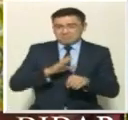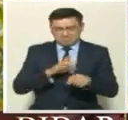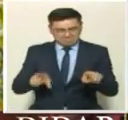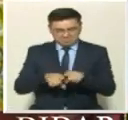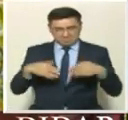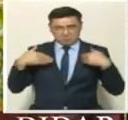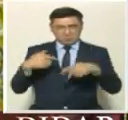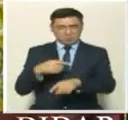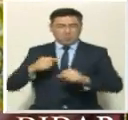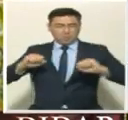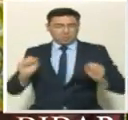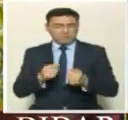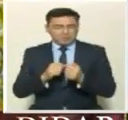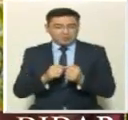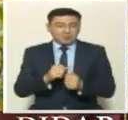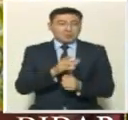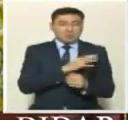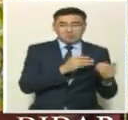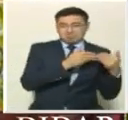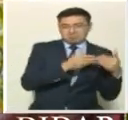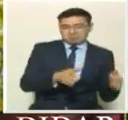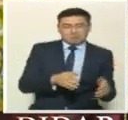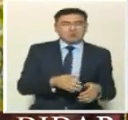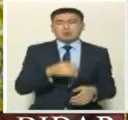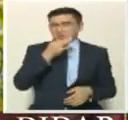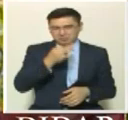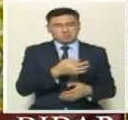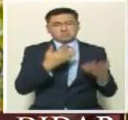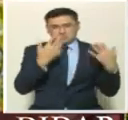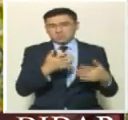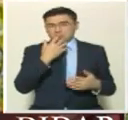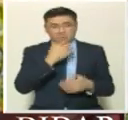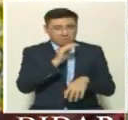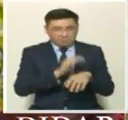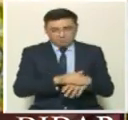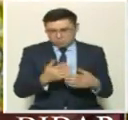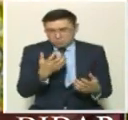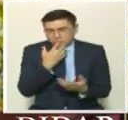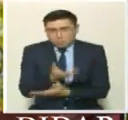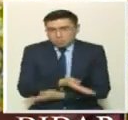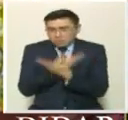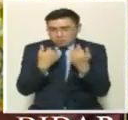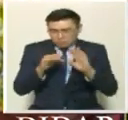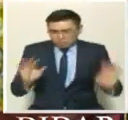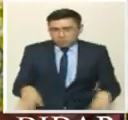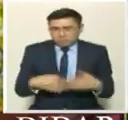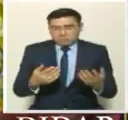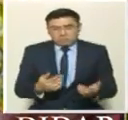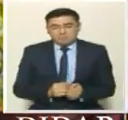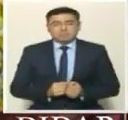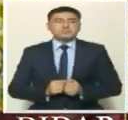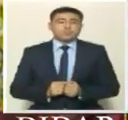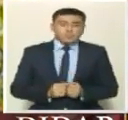15-сінде 17-сінде қосты. Қосқаннан аштық деді, содан жоқ. Білмейді өздері, біз білмейміз дейді.